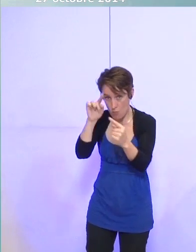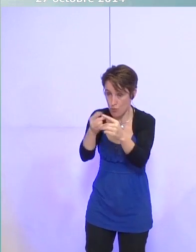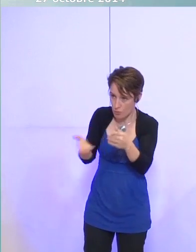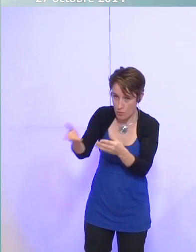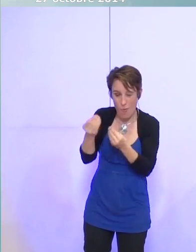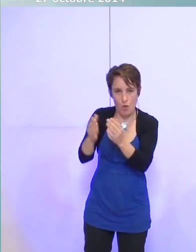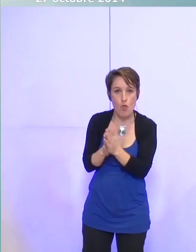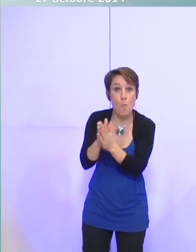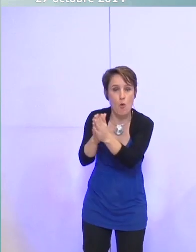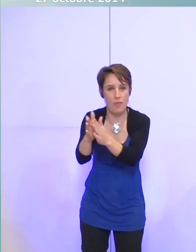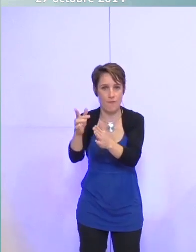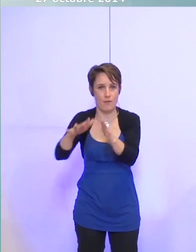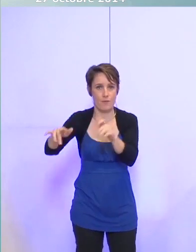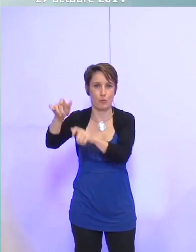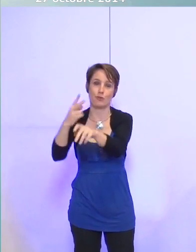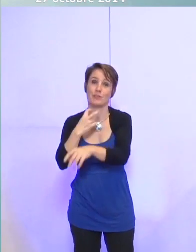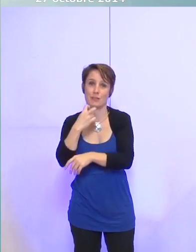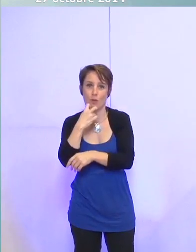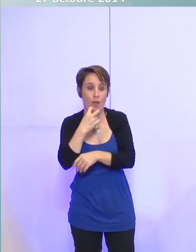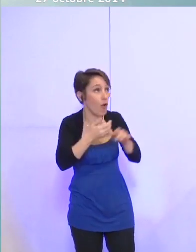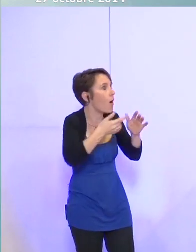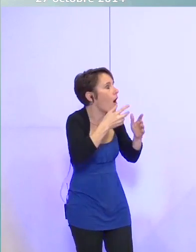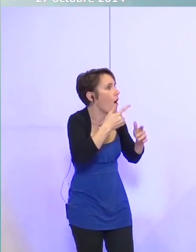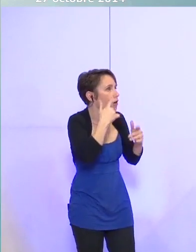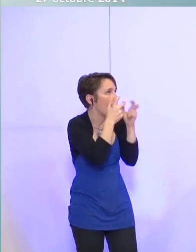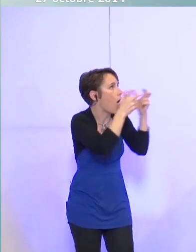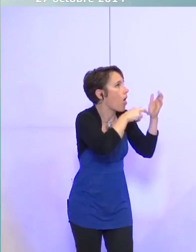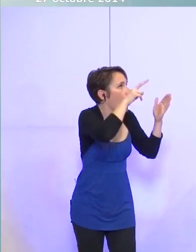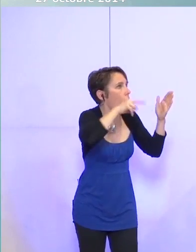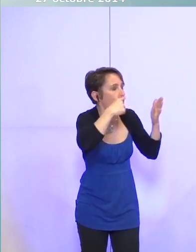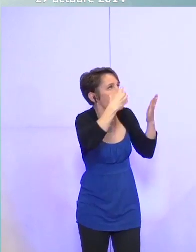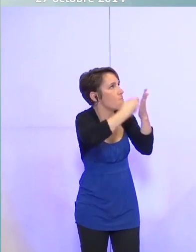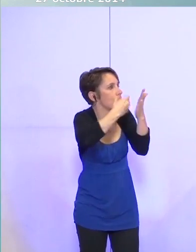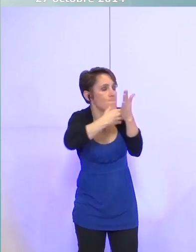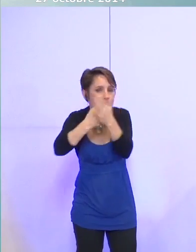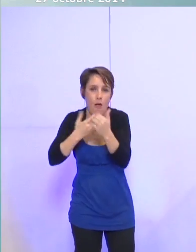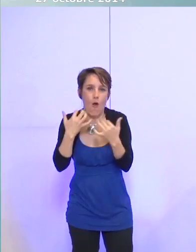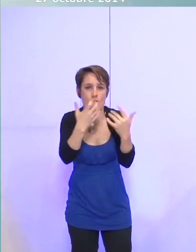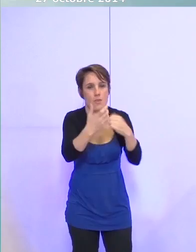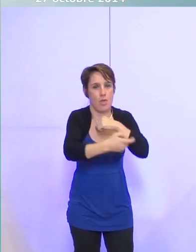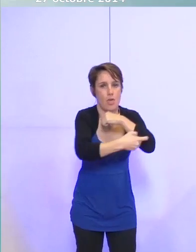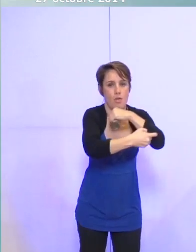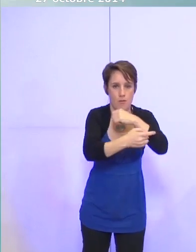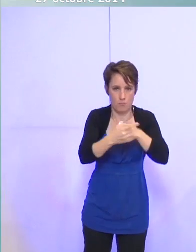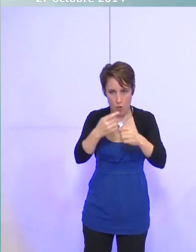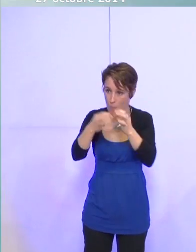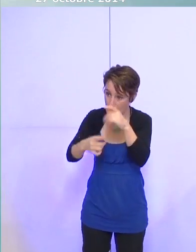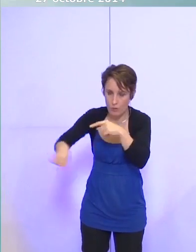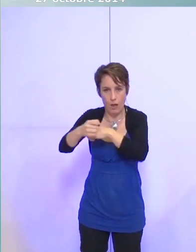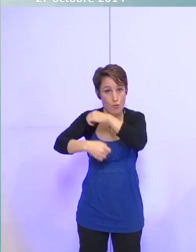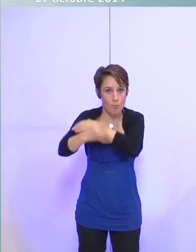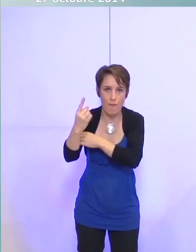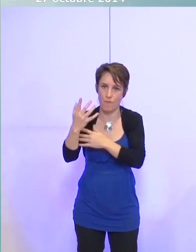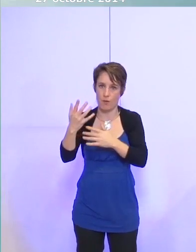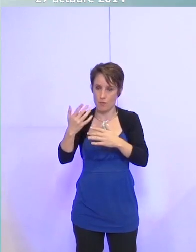la concertation, la prise de décision et la capacité que ceux-ci auront à en être des acteurs pour alimenter le dialogue et